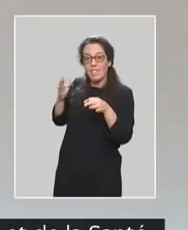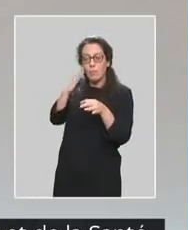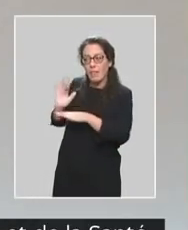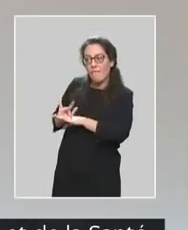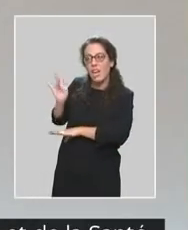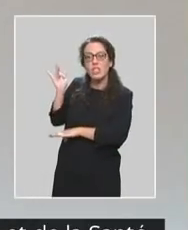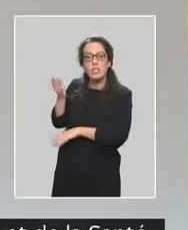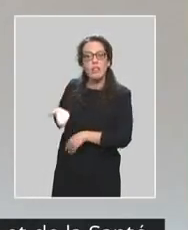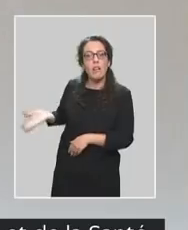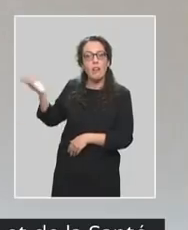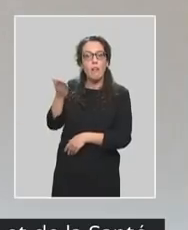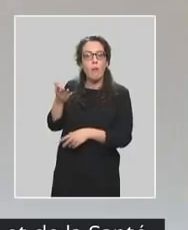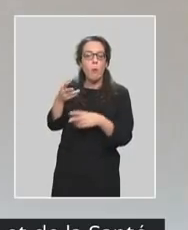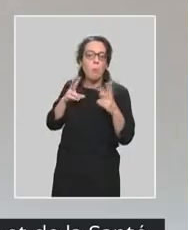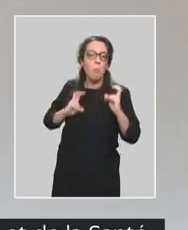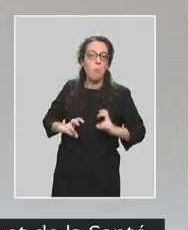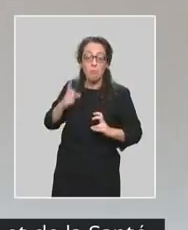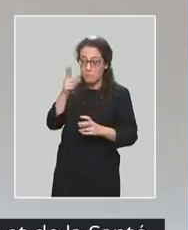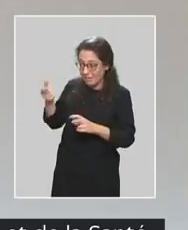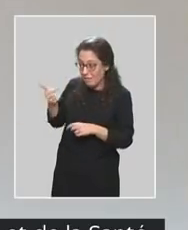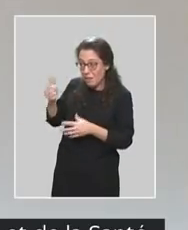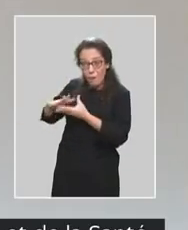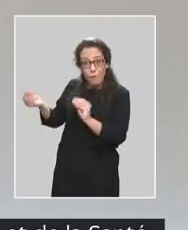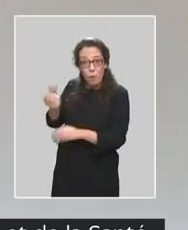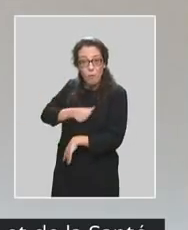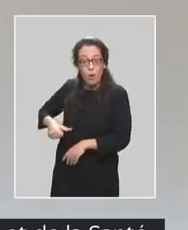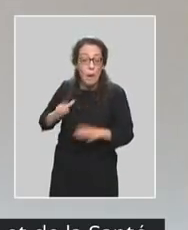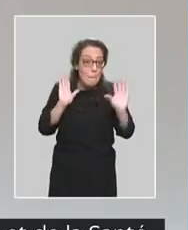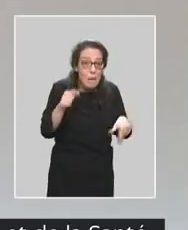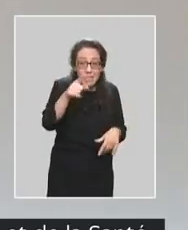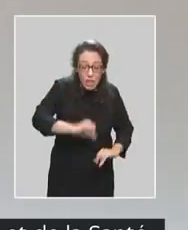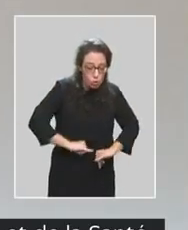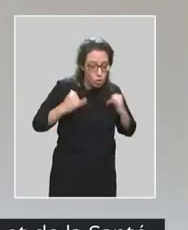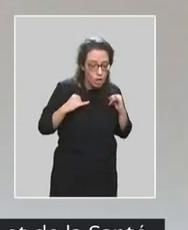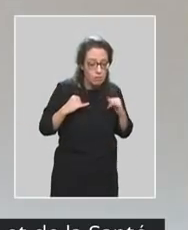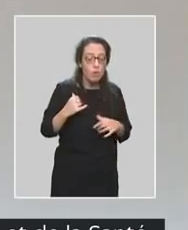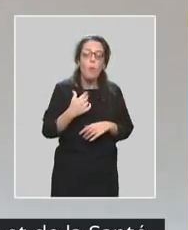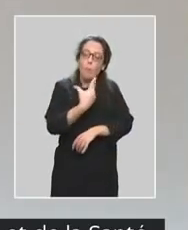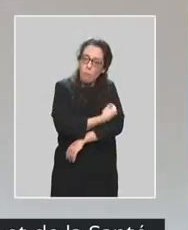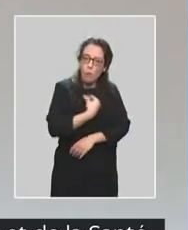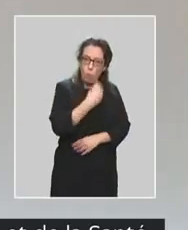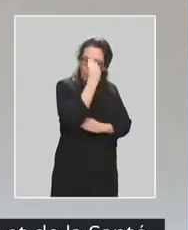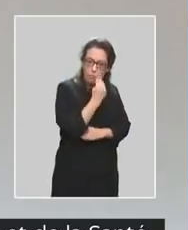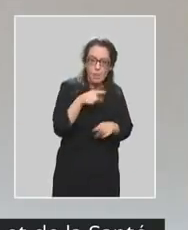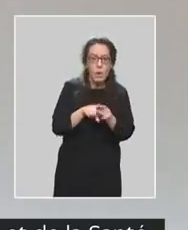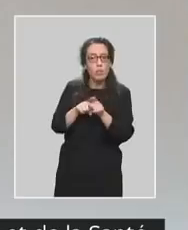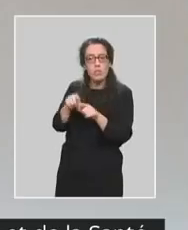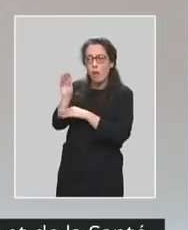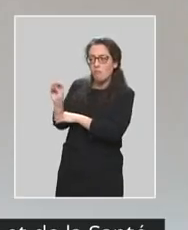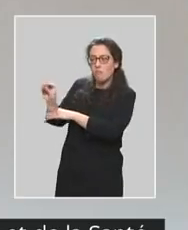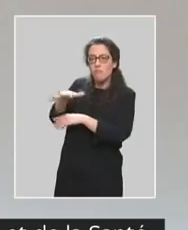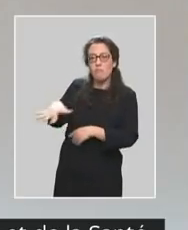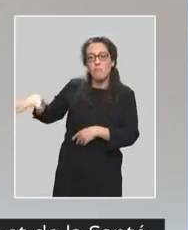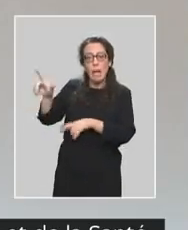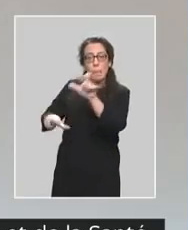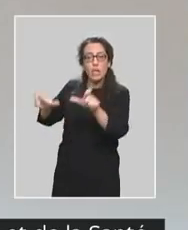fragiles et qui pourraient développer des formes graves. Ça veut dire que même si je suis jeune, je me vaccine pour me protéger moi-même, mais aussi pour protéger toutes les personnes que je peux